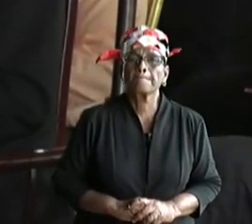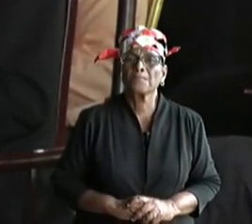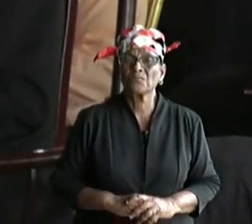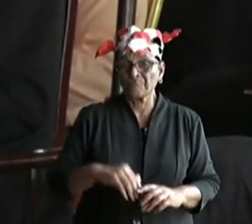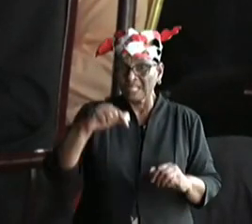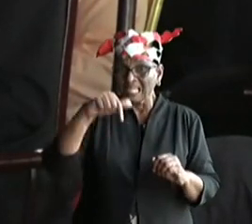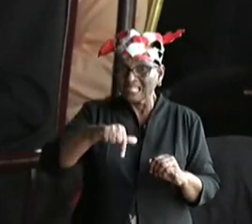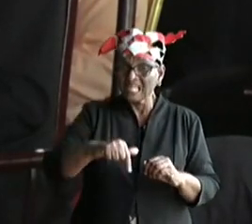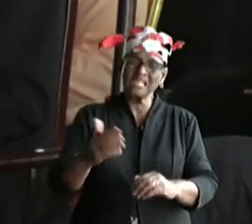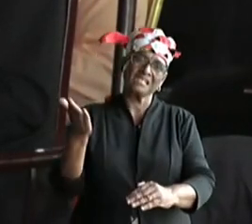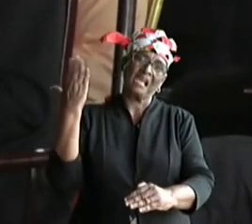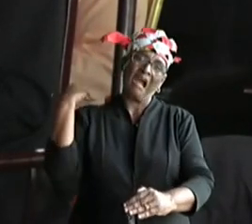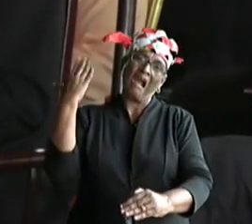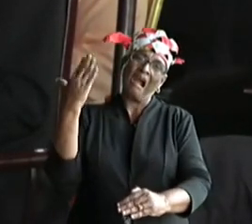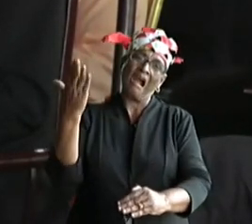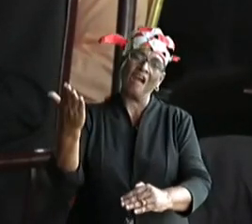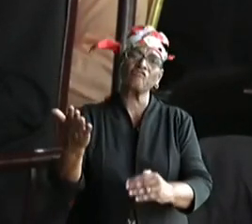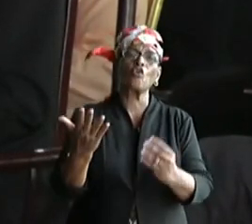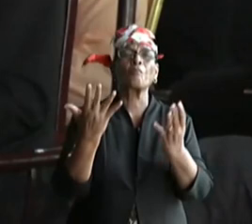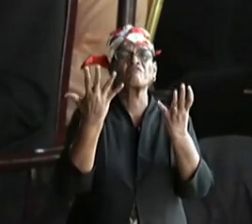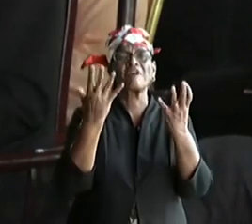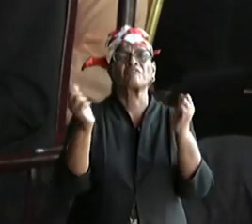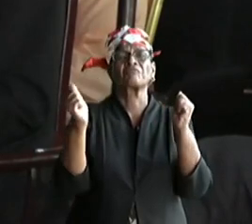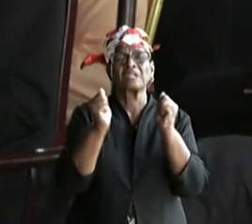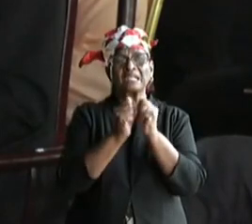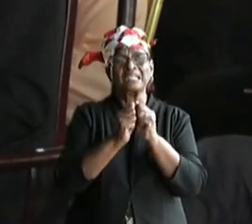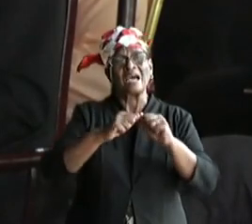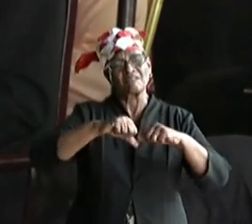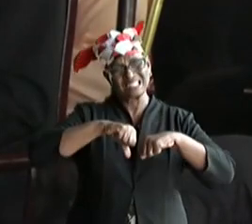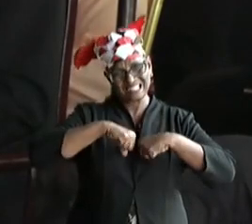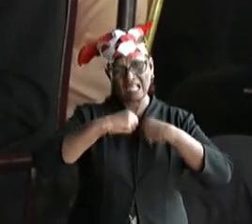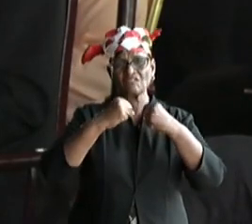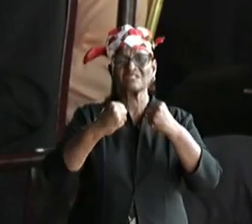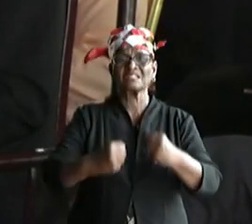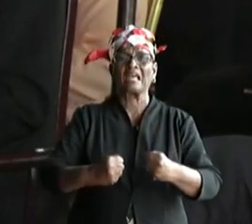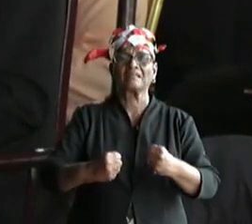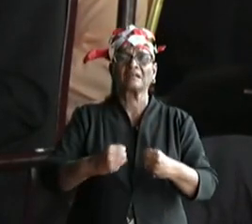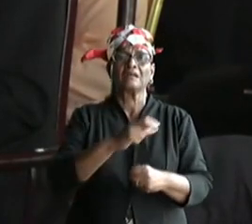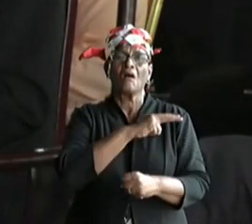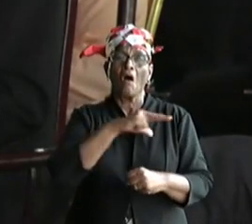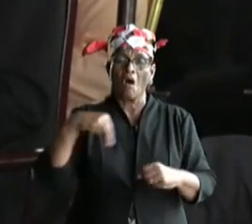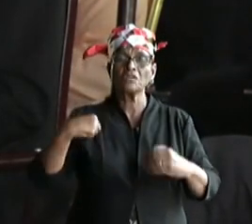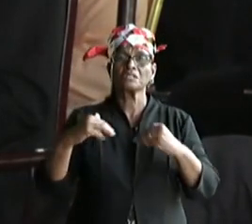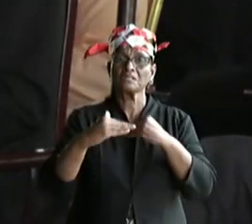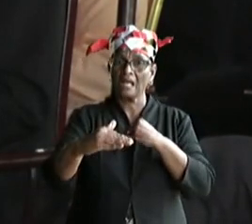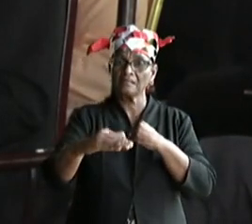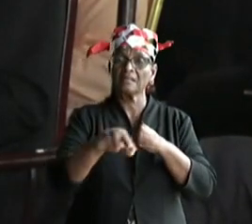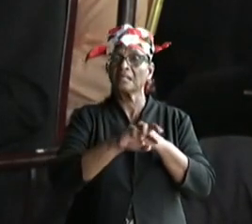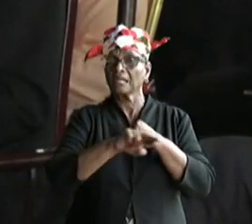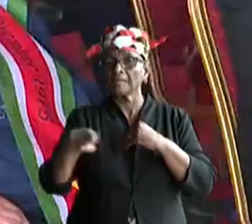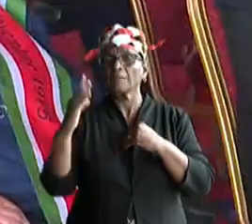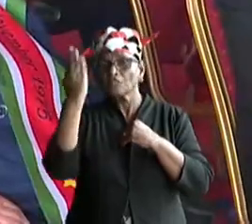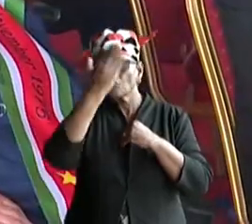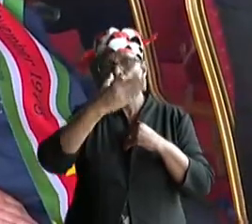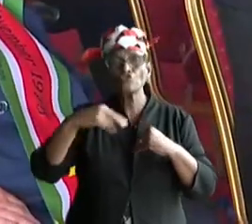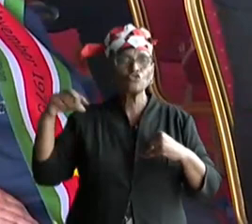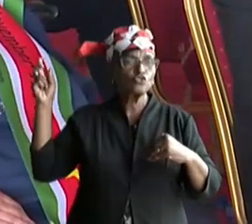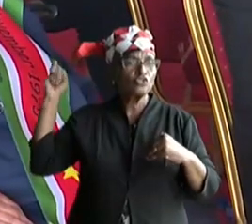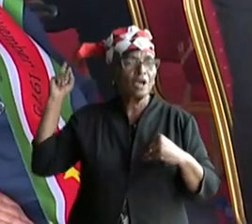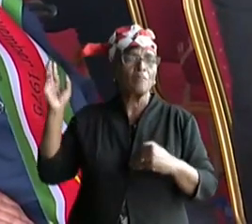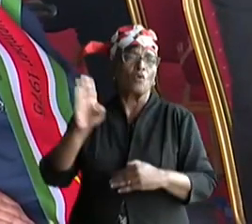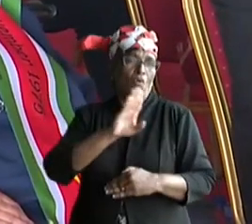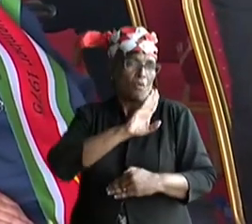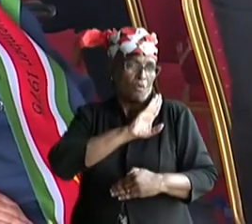In deze afgelopen 45 jaar van zelfstandigheid heeft ons land, de Republiek Suriname, zich